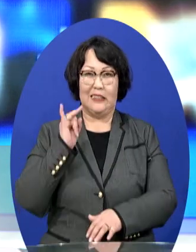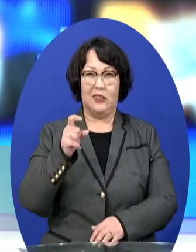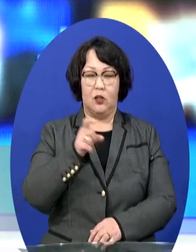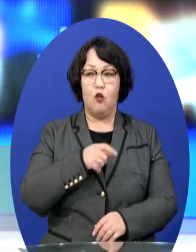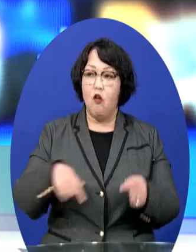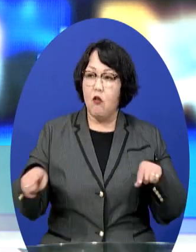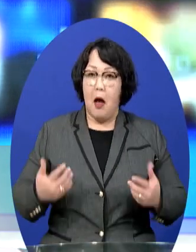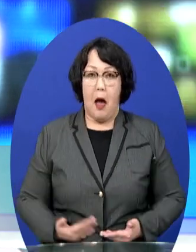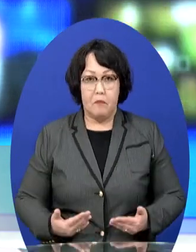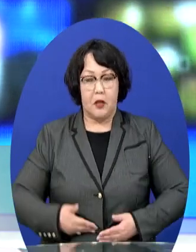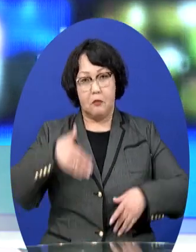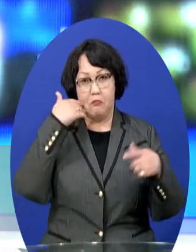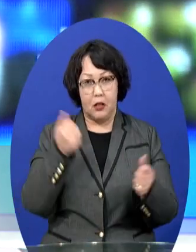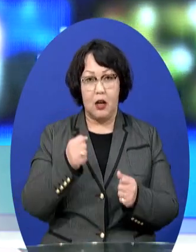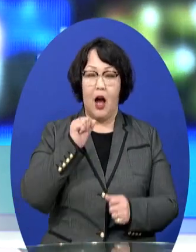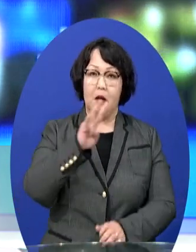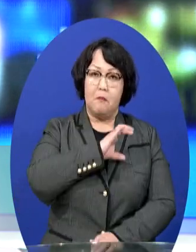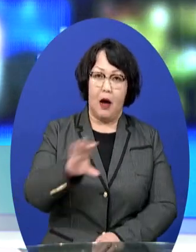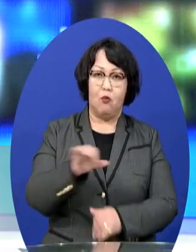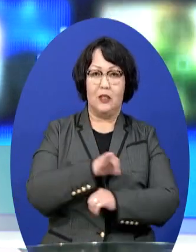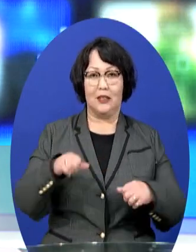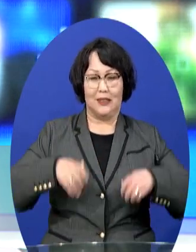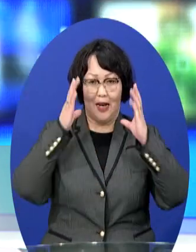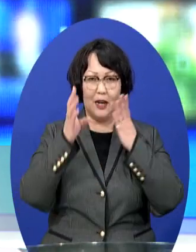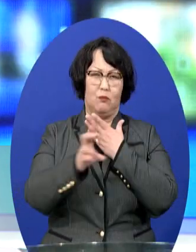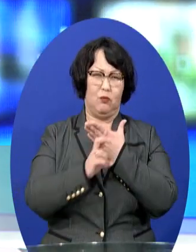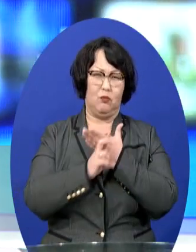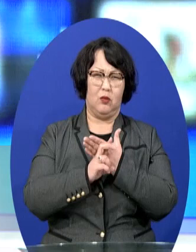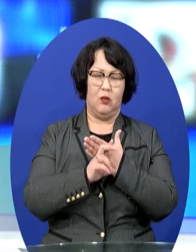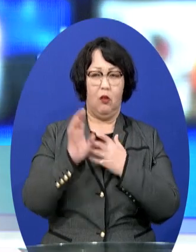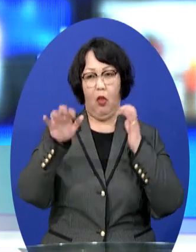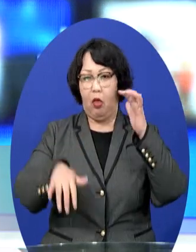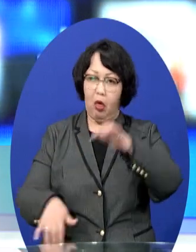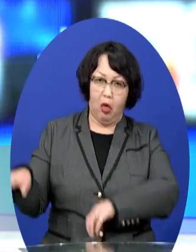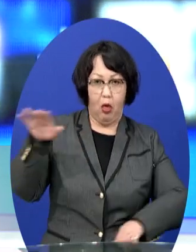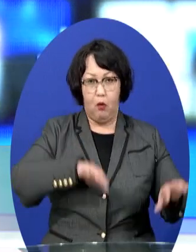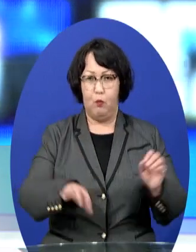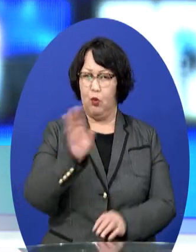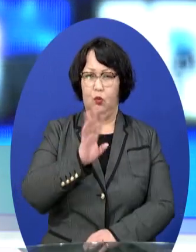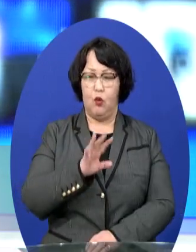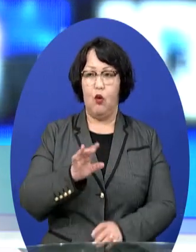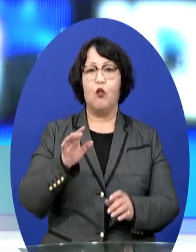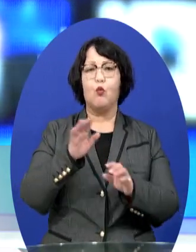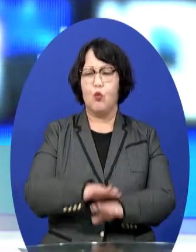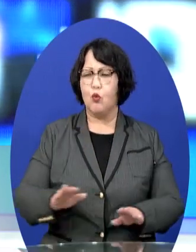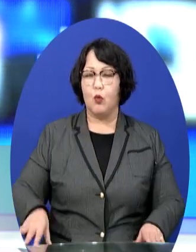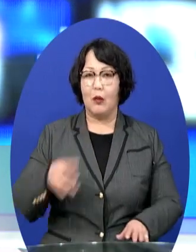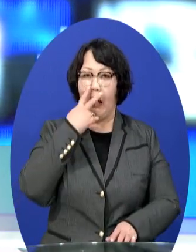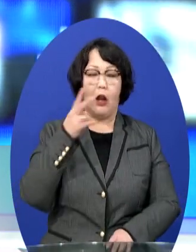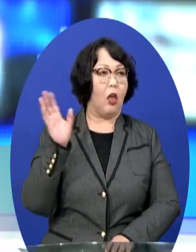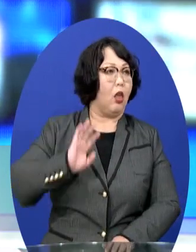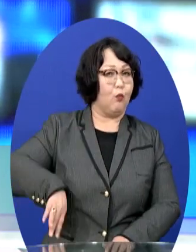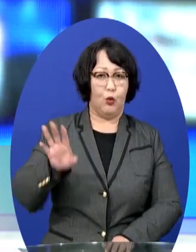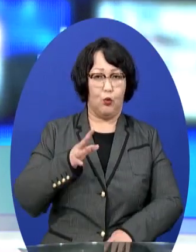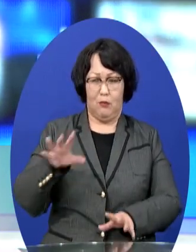суурьшиж зусаж байгаа малчид аж ахуй нэгж ард иргэдийг үер усны аюулаас болгоомжтой байж бага насны хүүхдүүдийг хараа хяналтгүй байхгүй байхыг онцгой